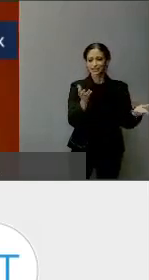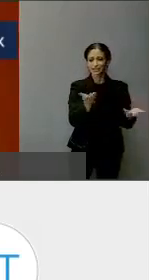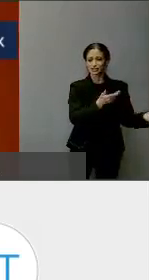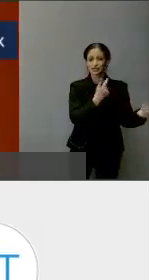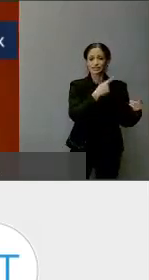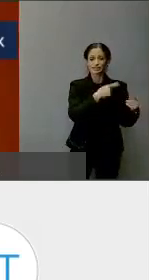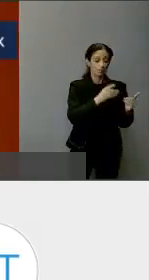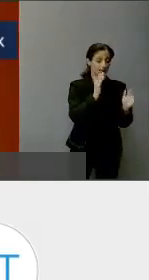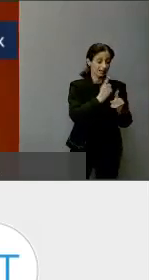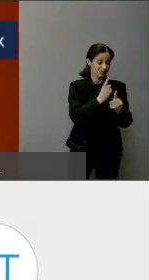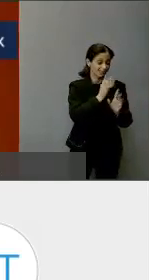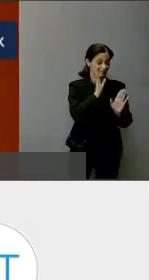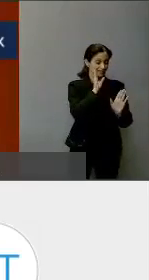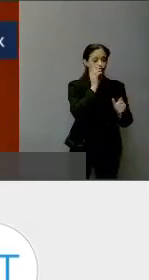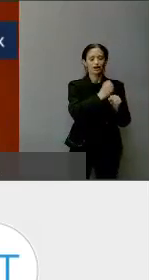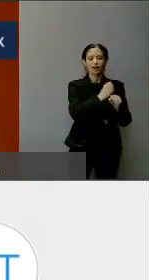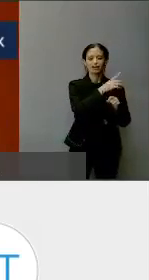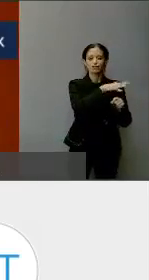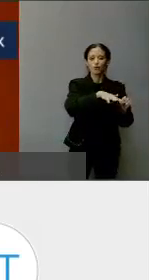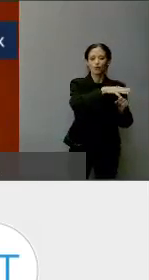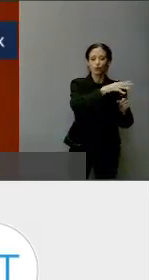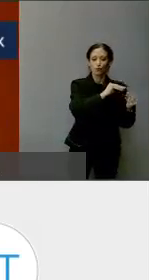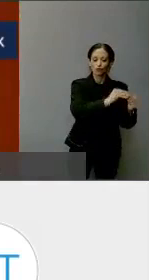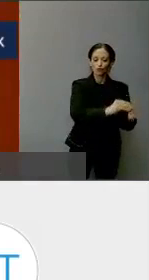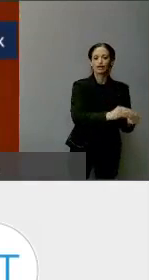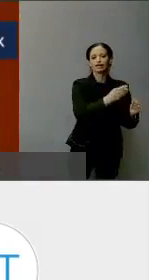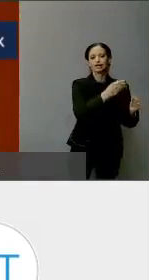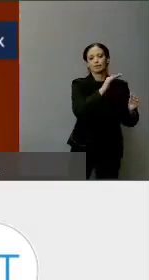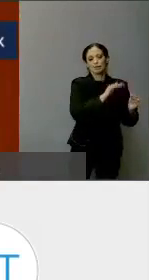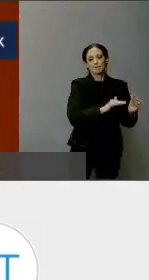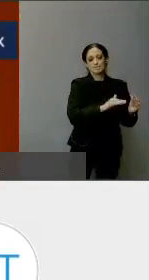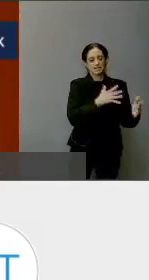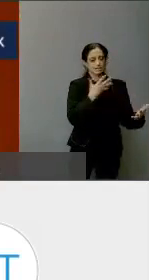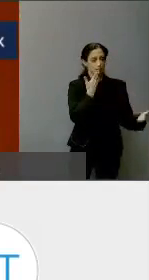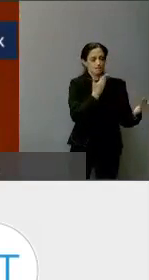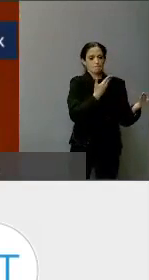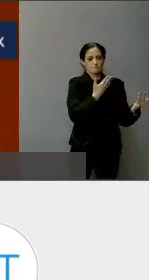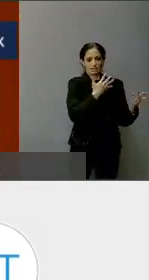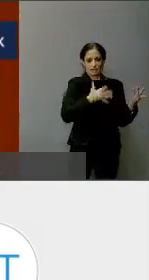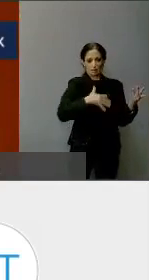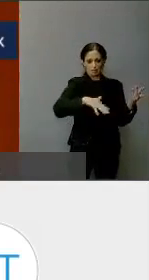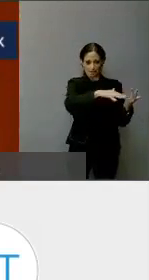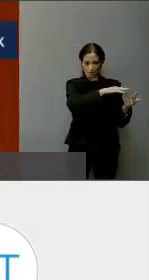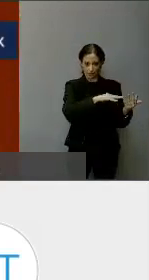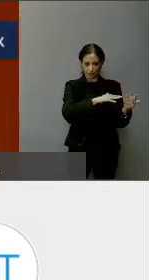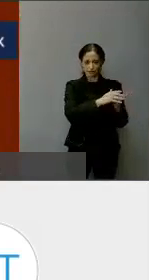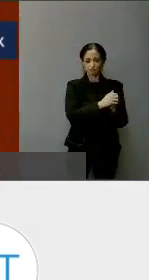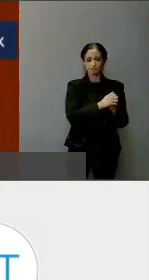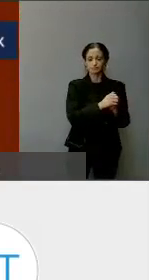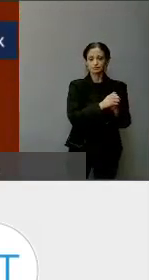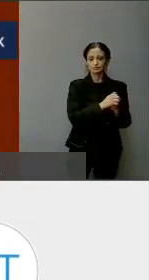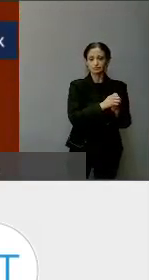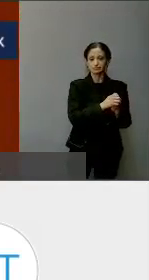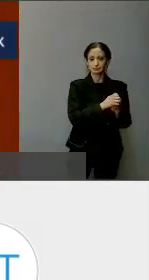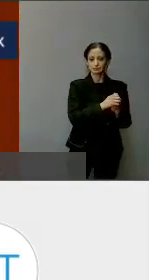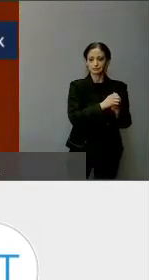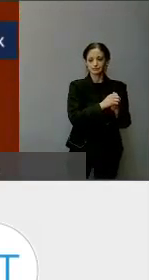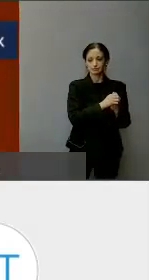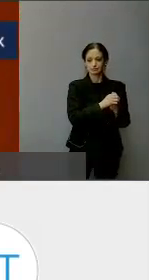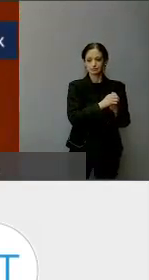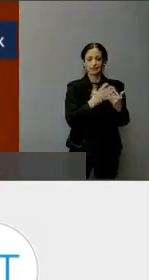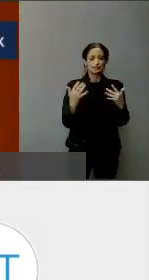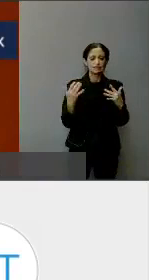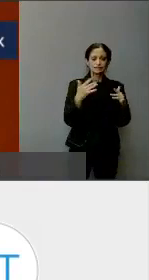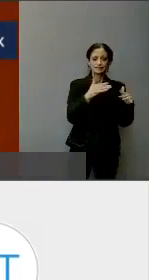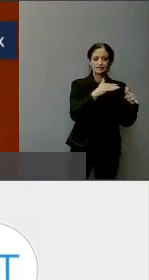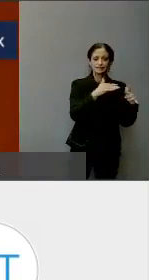e ambientale che preservino comunque la continuità degli spazi non edificati la bassa densità insediativa e